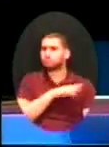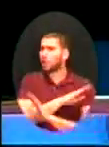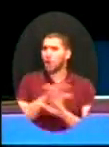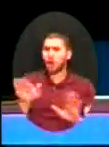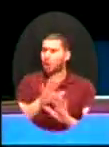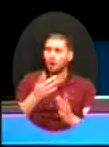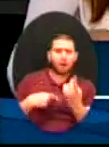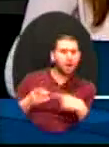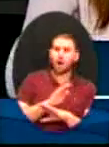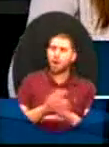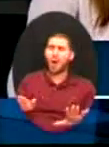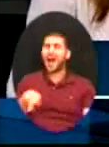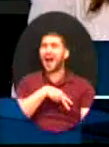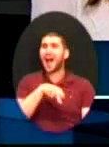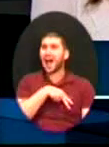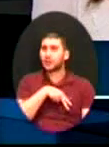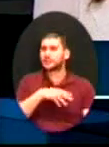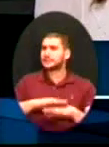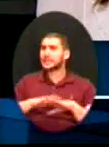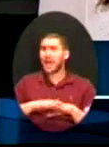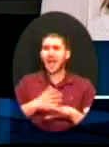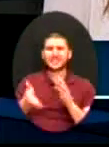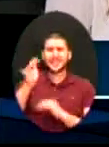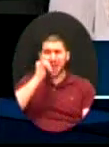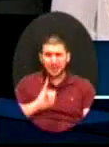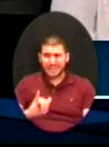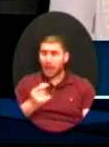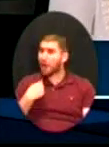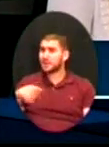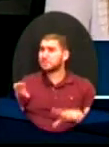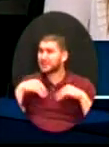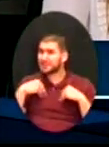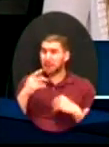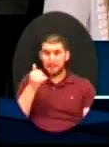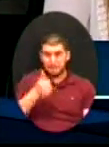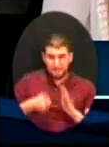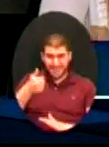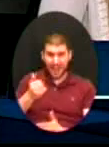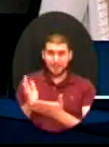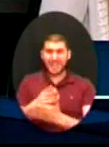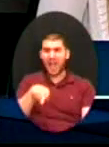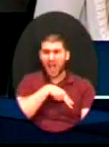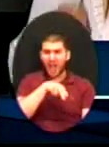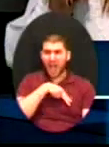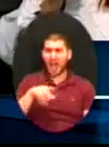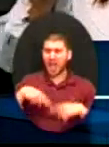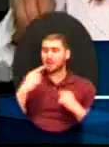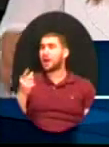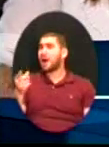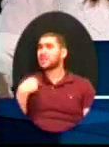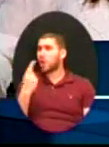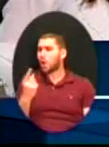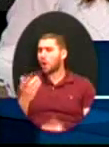אבל איפה כתוב שזו פקודה? אחריות. סליחה, סליחה. סליחה, לצאת למסע. אני מסכים איתך. מנהל המכינה אחראי על החיים שלהם. אבל מצד שני את אומרת, אני